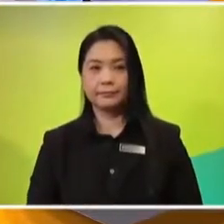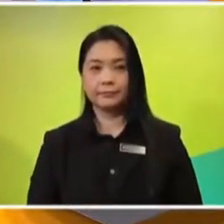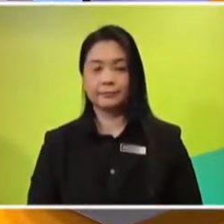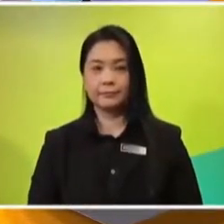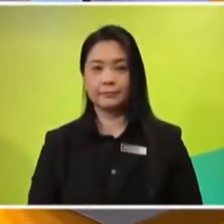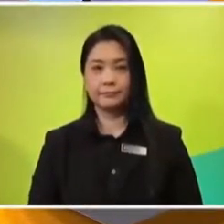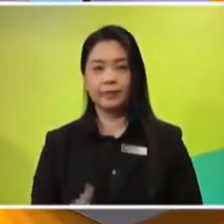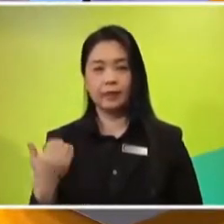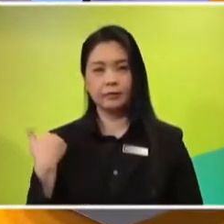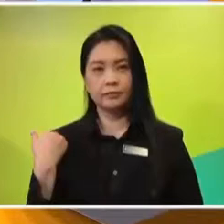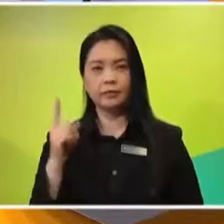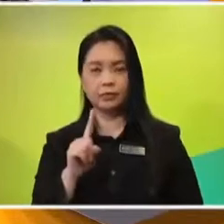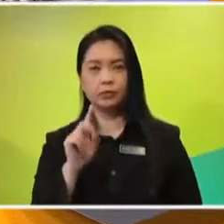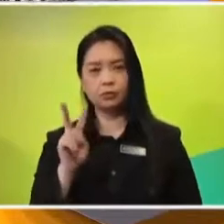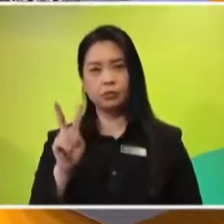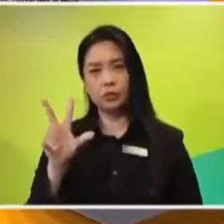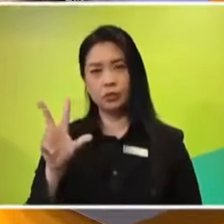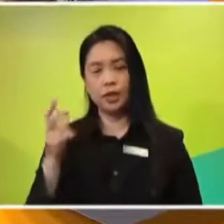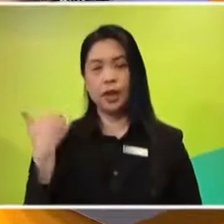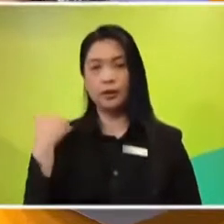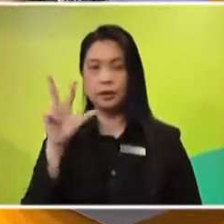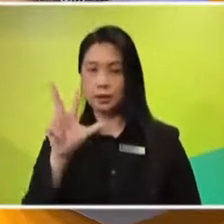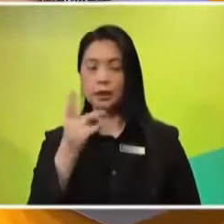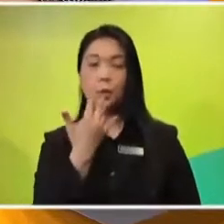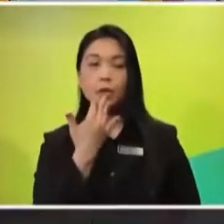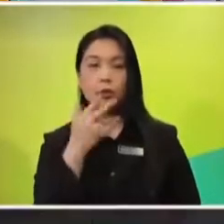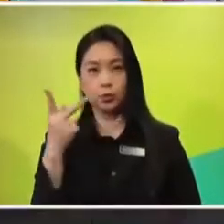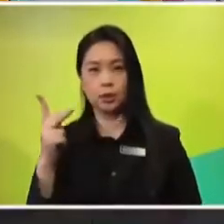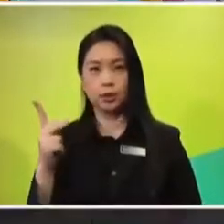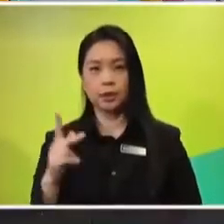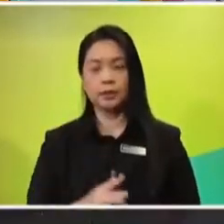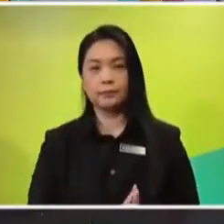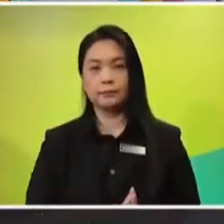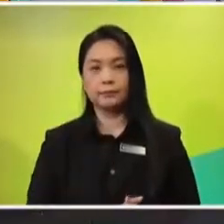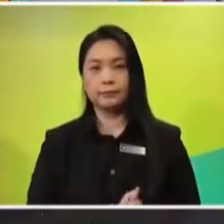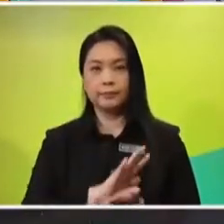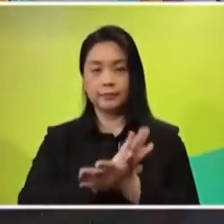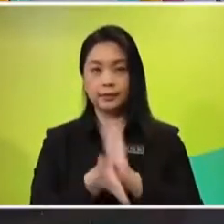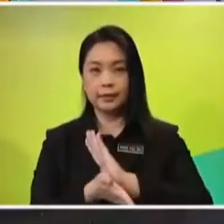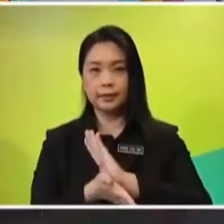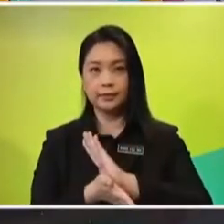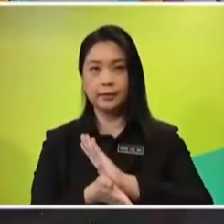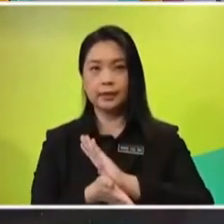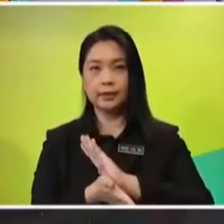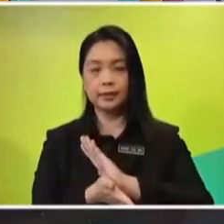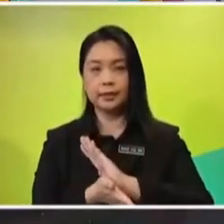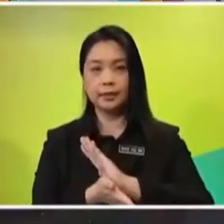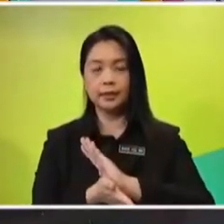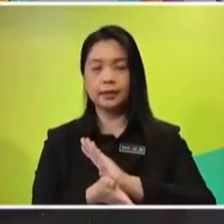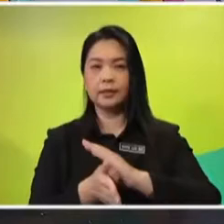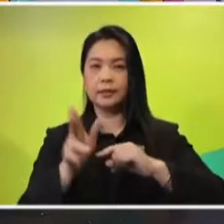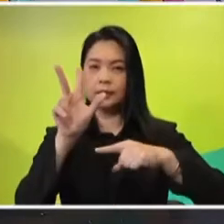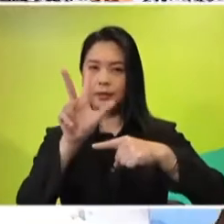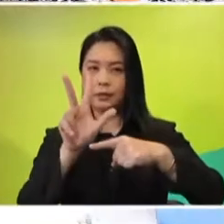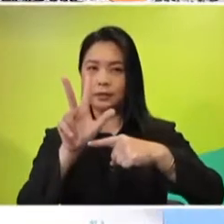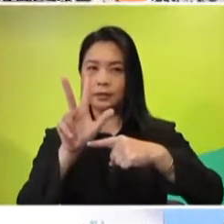ada 1, 2, 3. 3 warna kuning, cikgu. Jadi 3/3 keseluruhannya